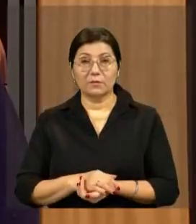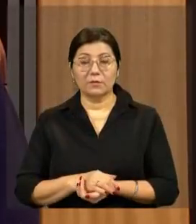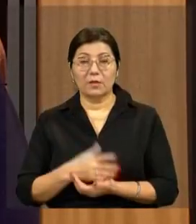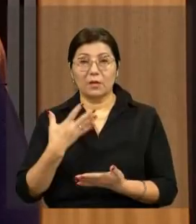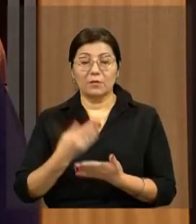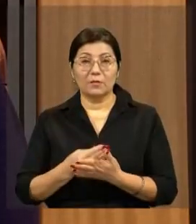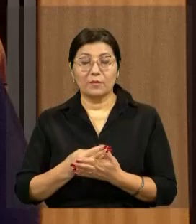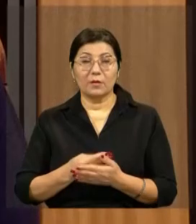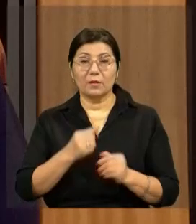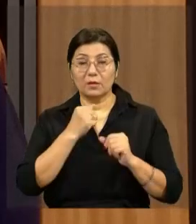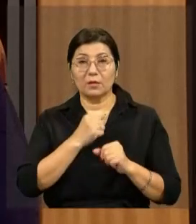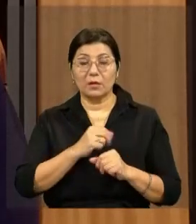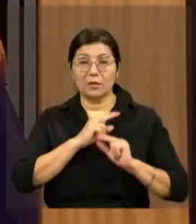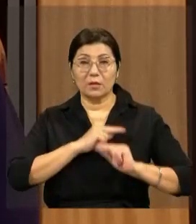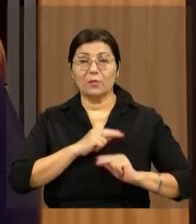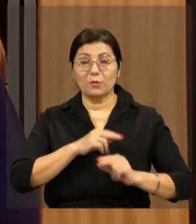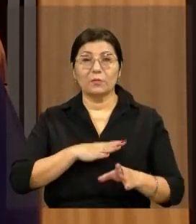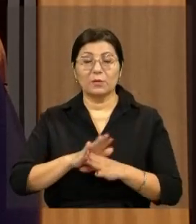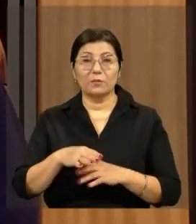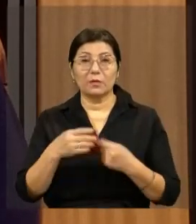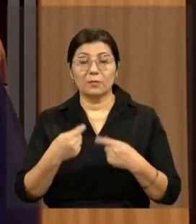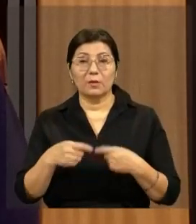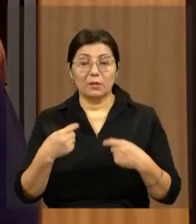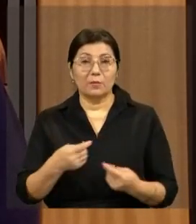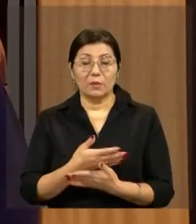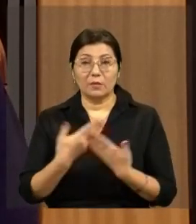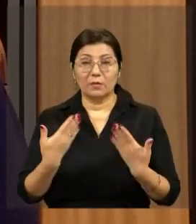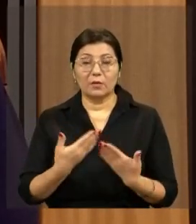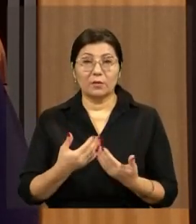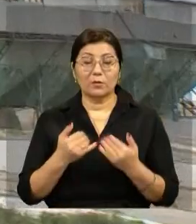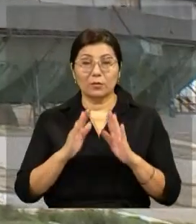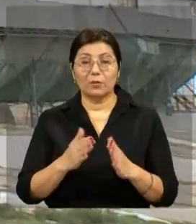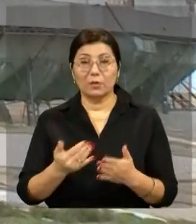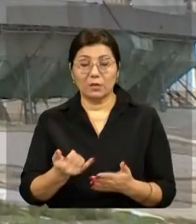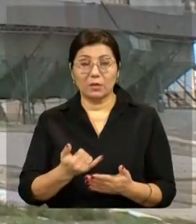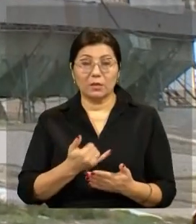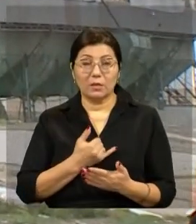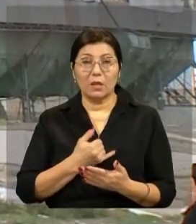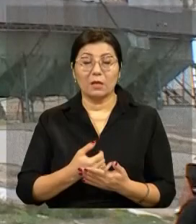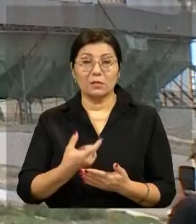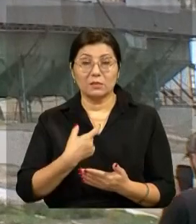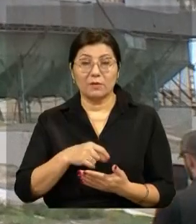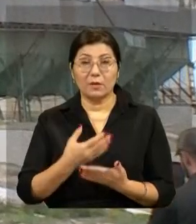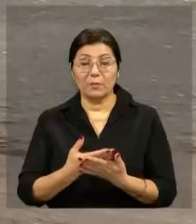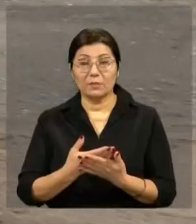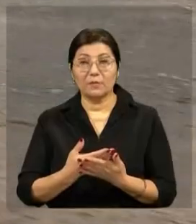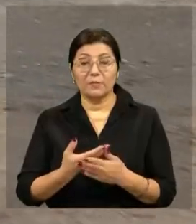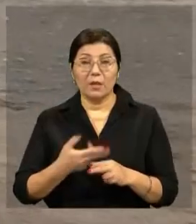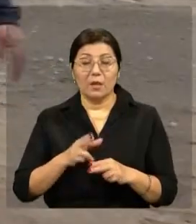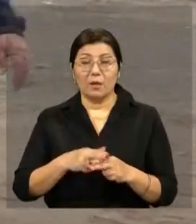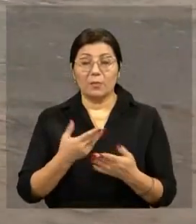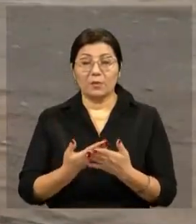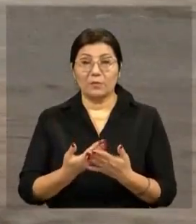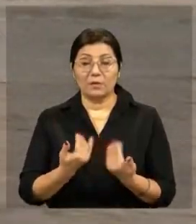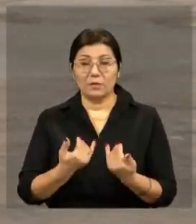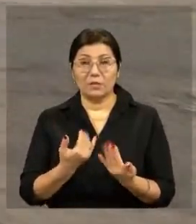Своих рабочих обеспечил, но продавать я не продавал, только для своих. Следующим этапом стало налаживание переработки. Сейчас в